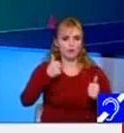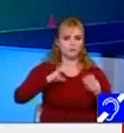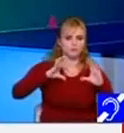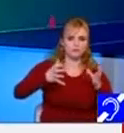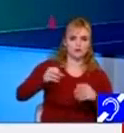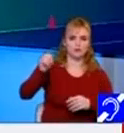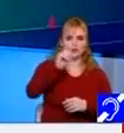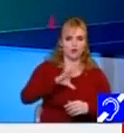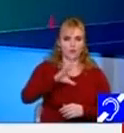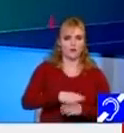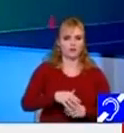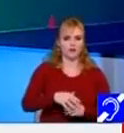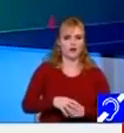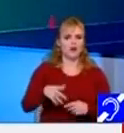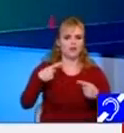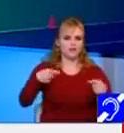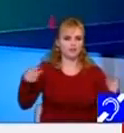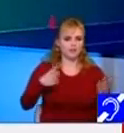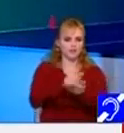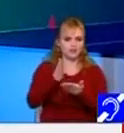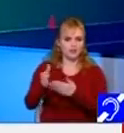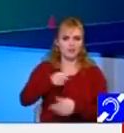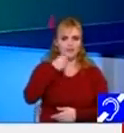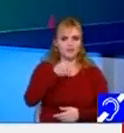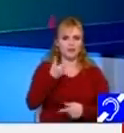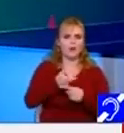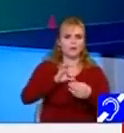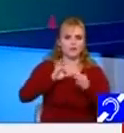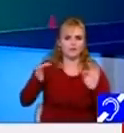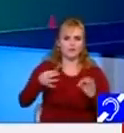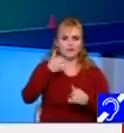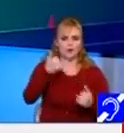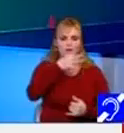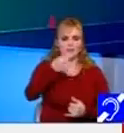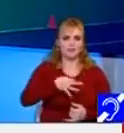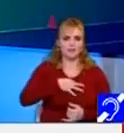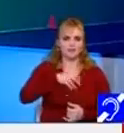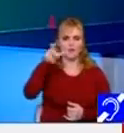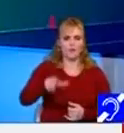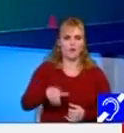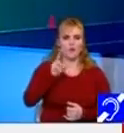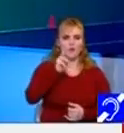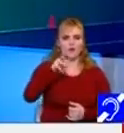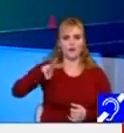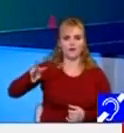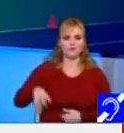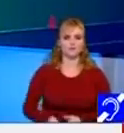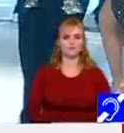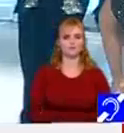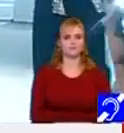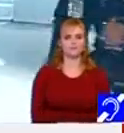și europene, la diferite categorii de vârstă. Cu mai multe detalii despre aceste performanțe vine colega mea, Mihaela Ursu.